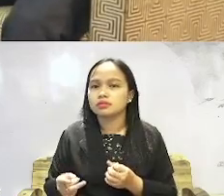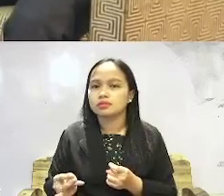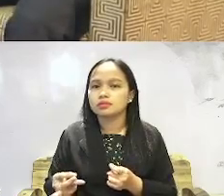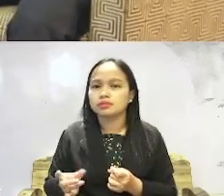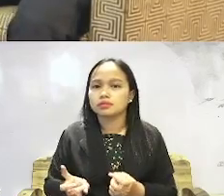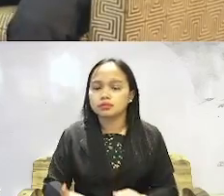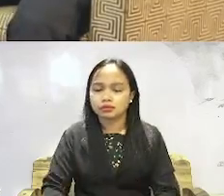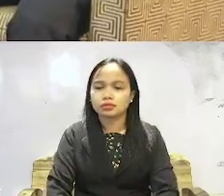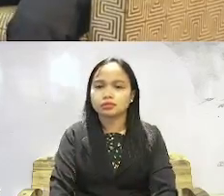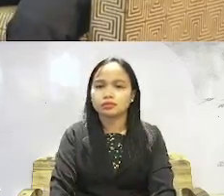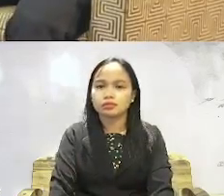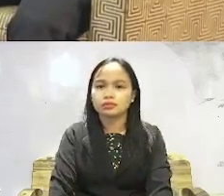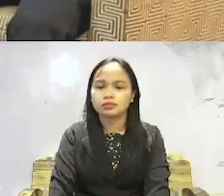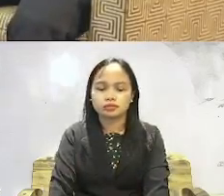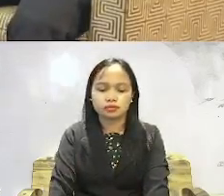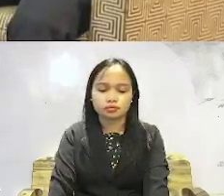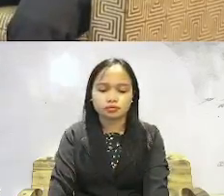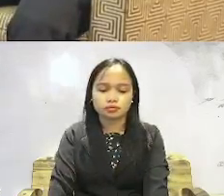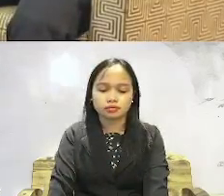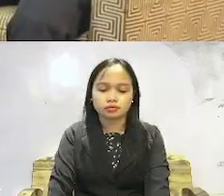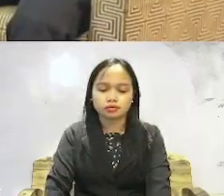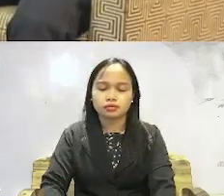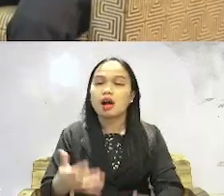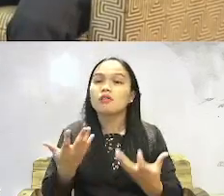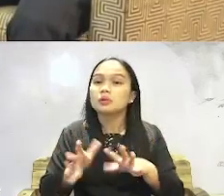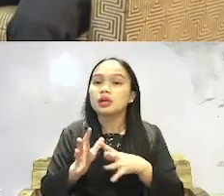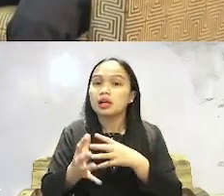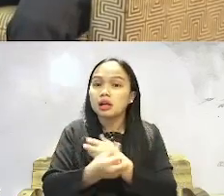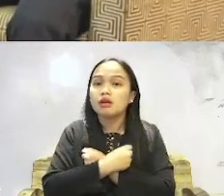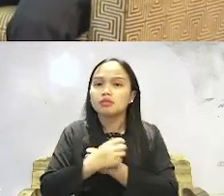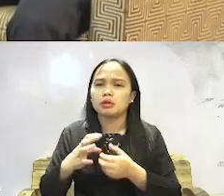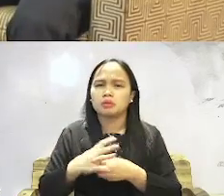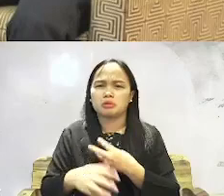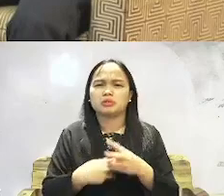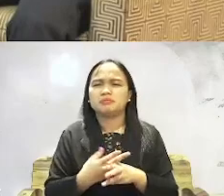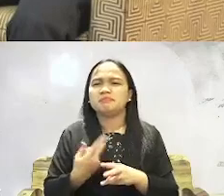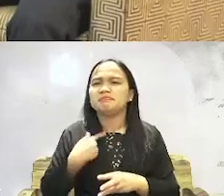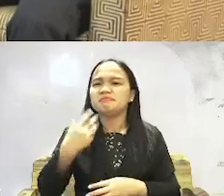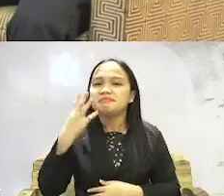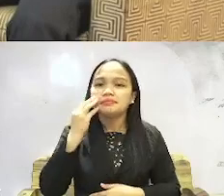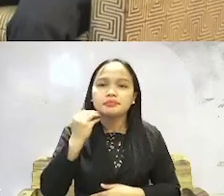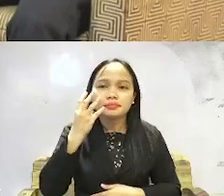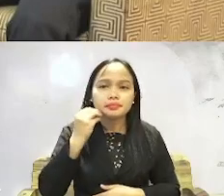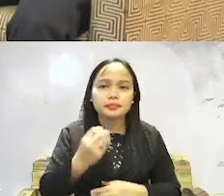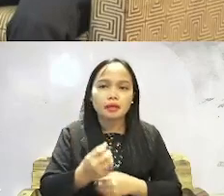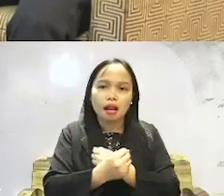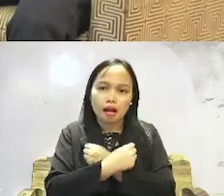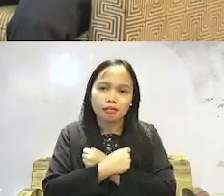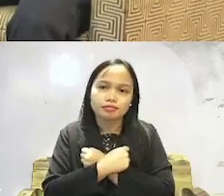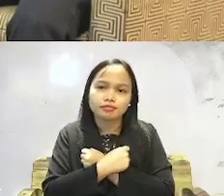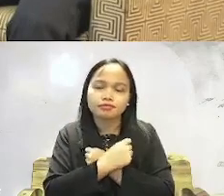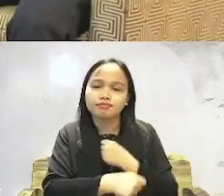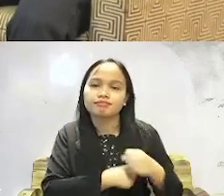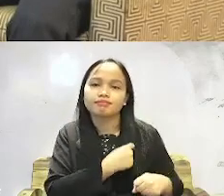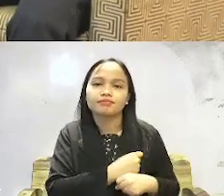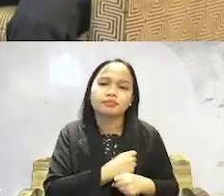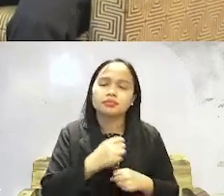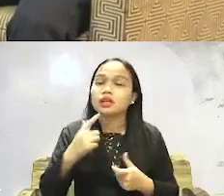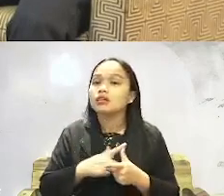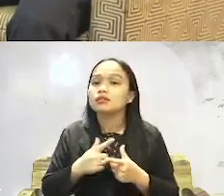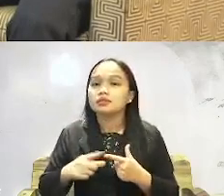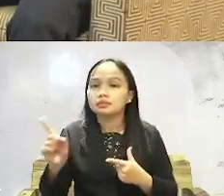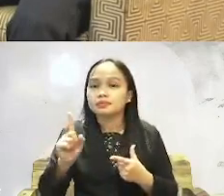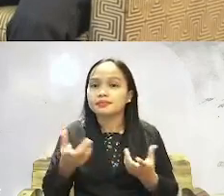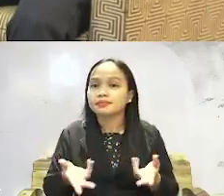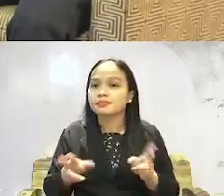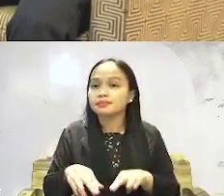yung pagmamahal ng mundo, may suffering sila na nangano. May suffering sila na nararanasan. Then, ano nangyayari?